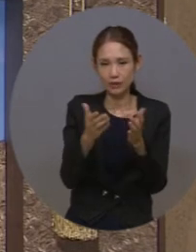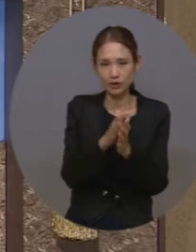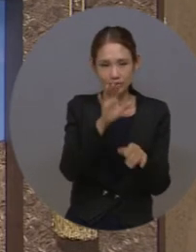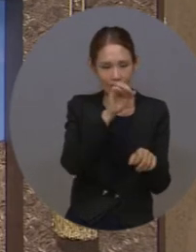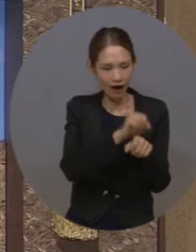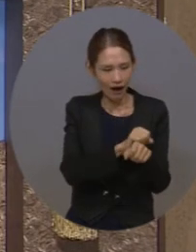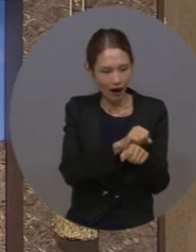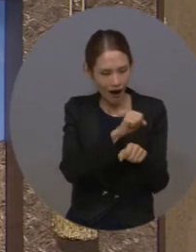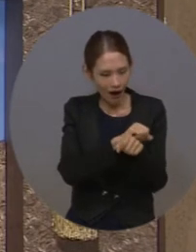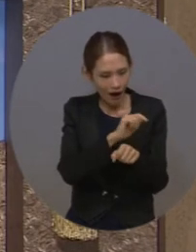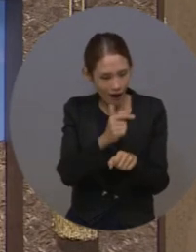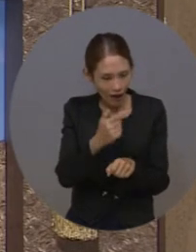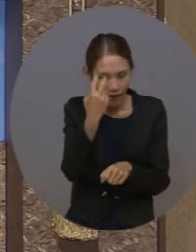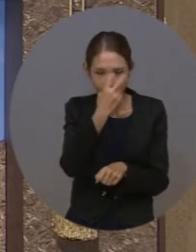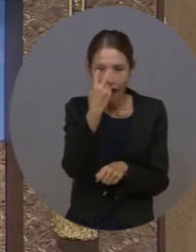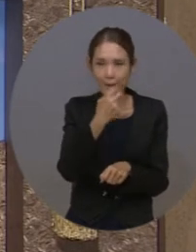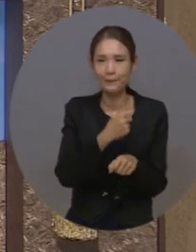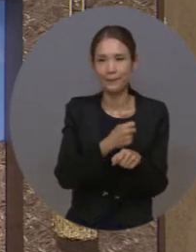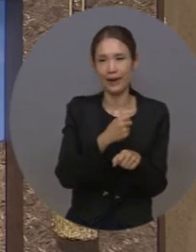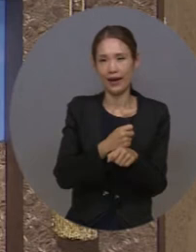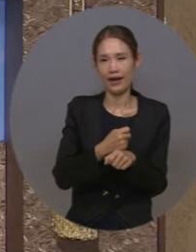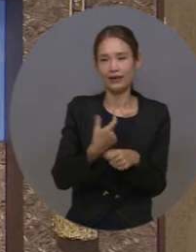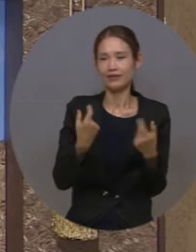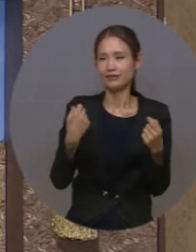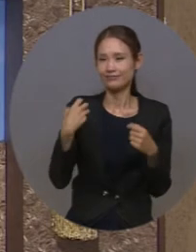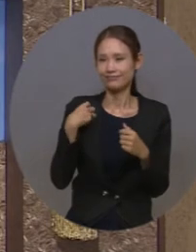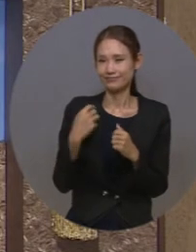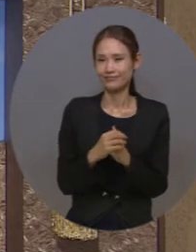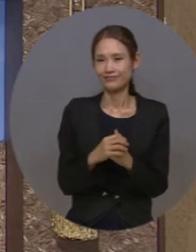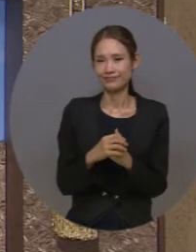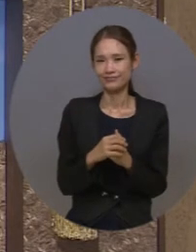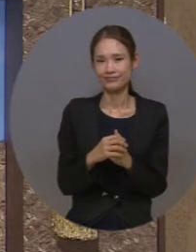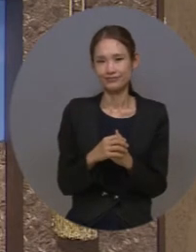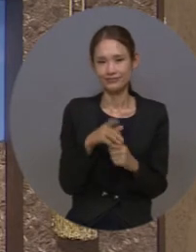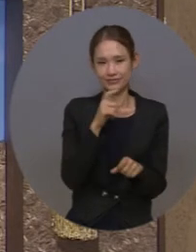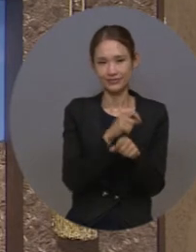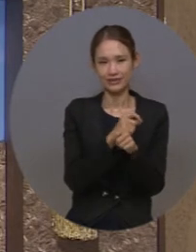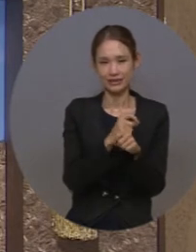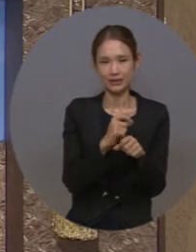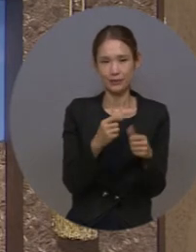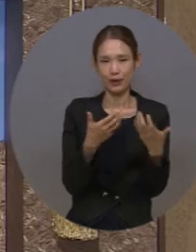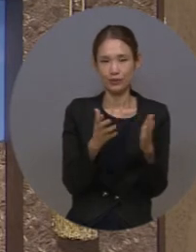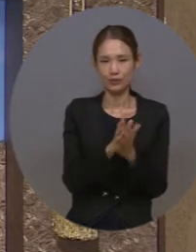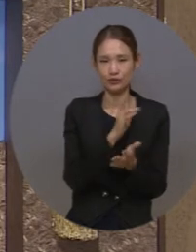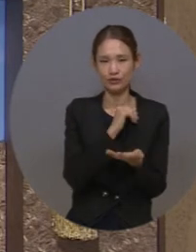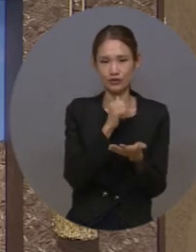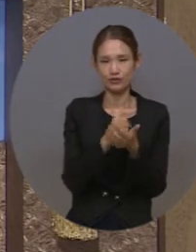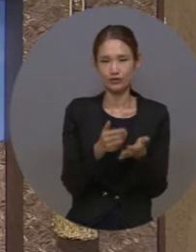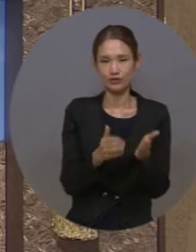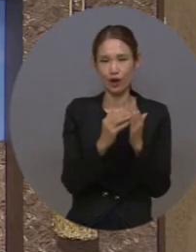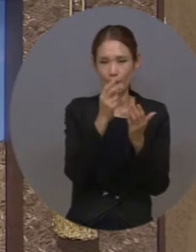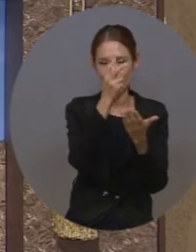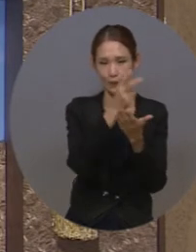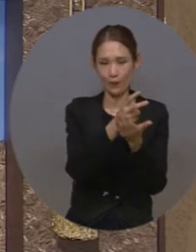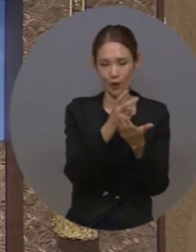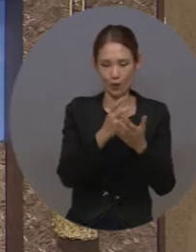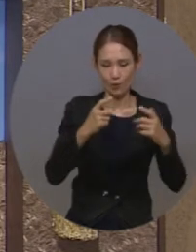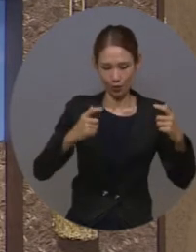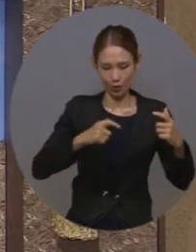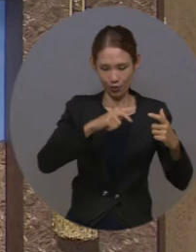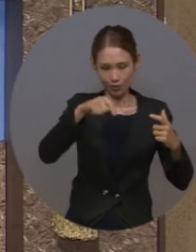하는 데 감사를 하고 네. 뭐 그런 역할을 하고 있죠. 네. 집행부는 의원들이 세워주는 조례 범위